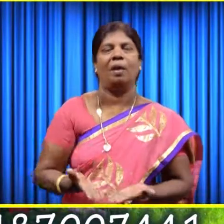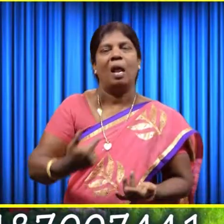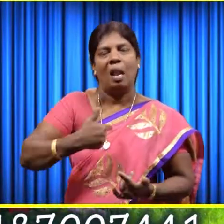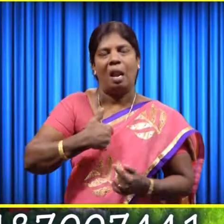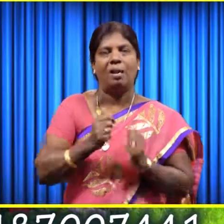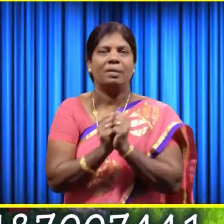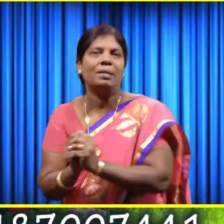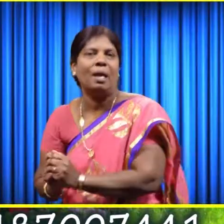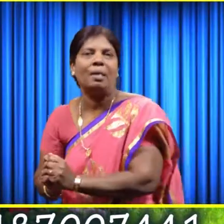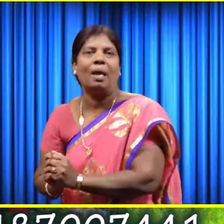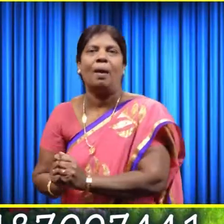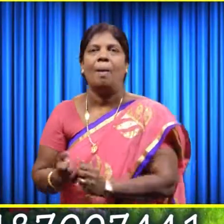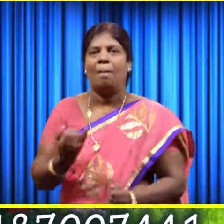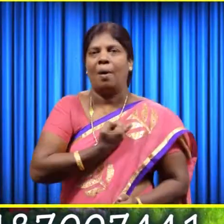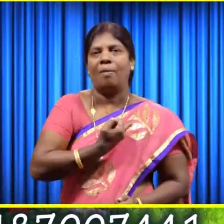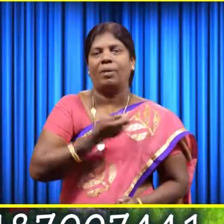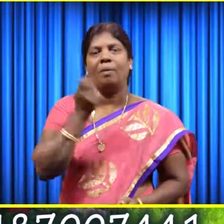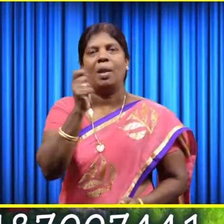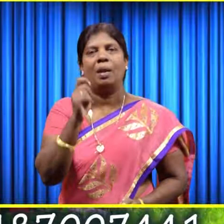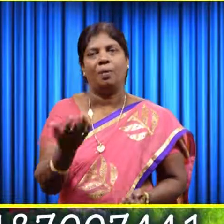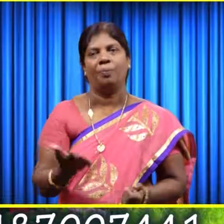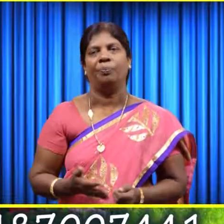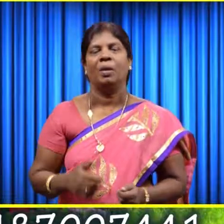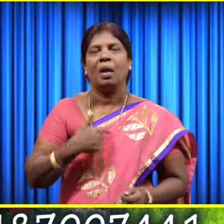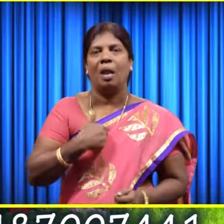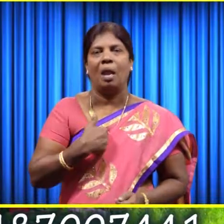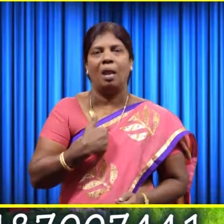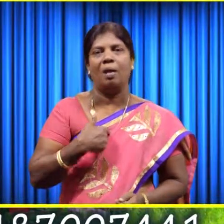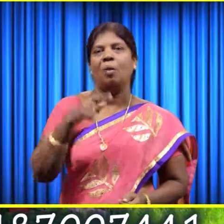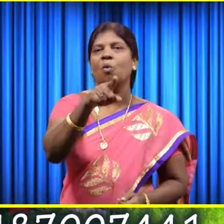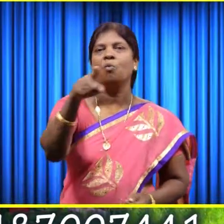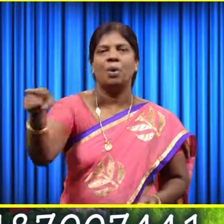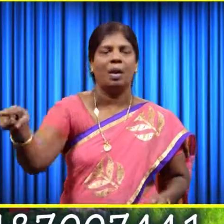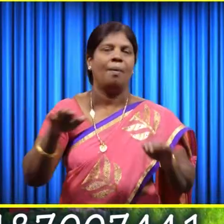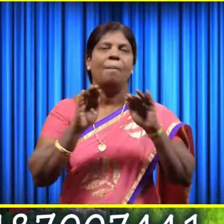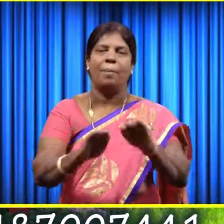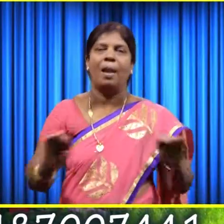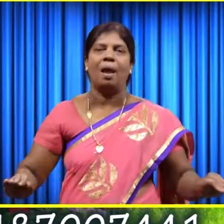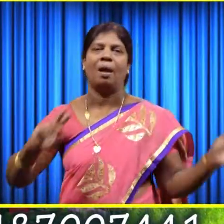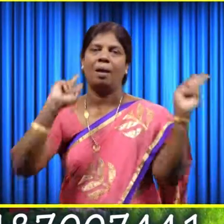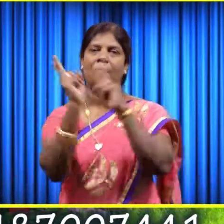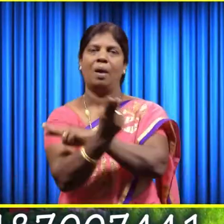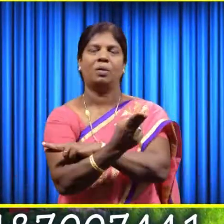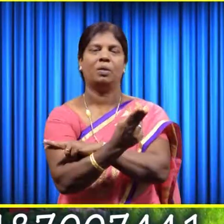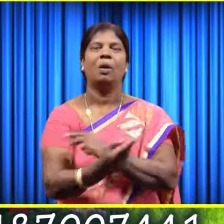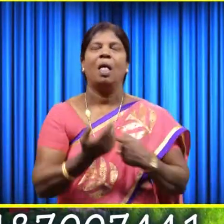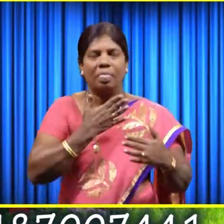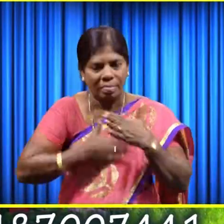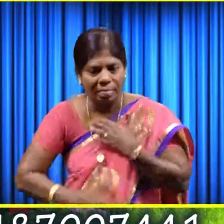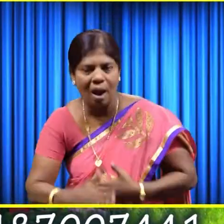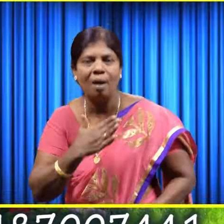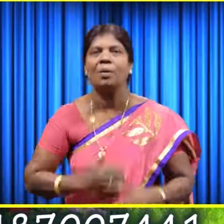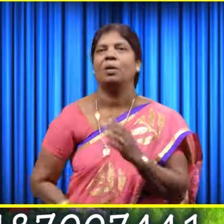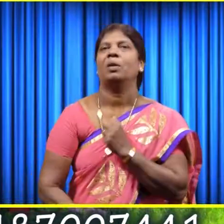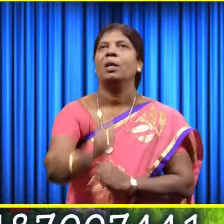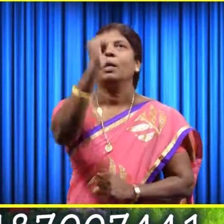செய்த பாவங்களை அக்கிரமங்களை எனக்கு மன்னியும், என்னை உம்முடைய பிள்ளையாக மாற்றும். இதை நீங்கள் மனத்தாழ்மையோடு இந்த ஜெபத்தை